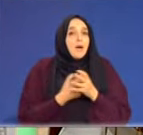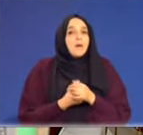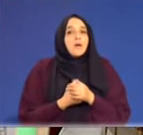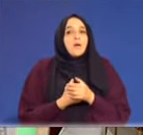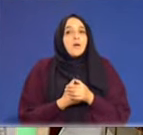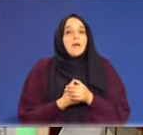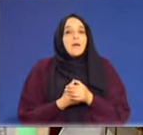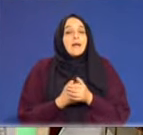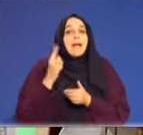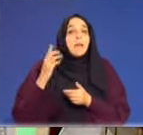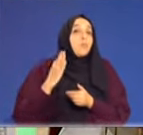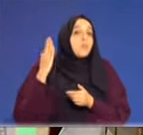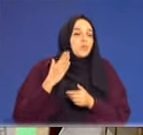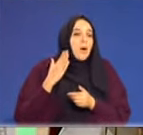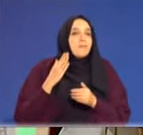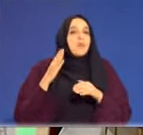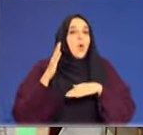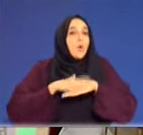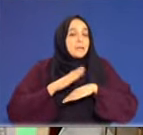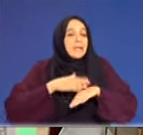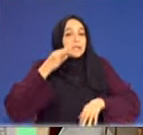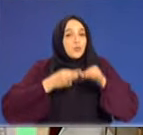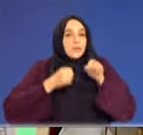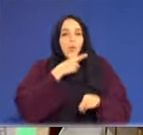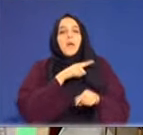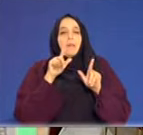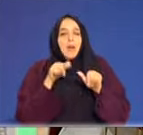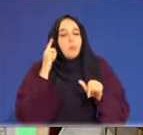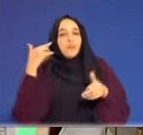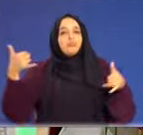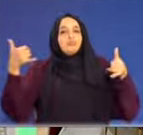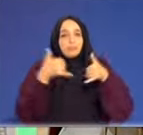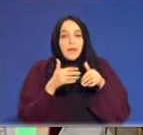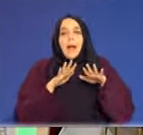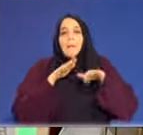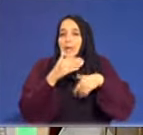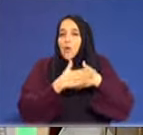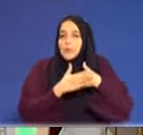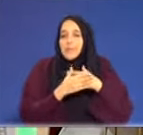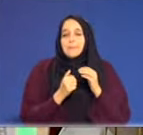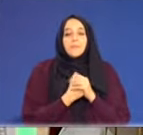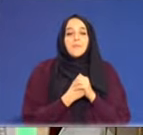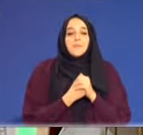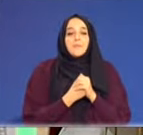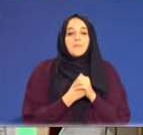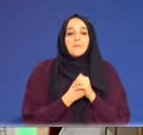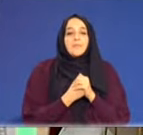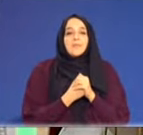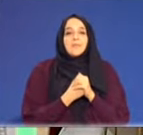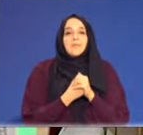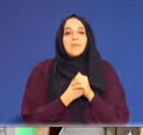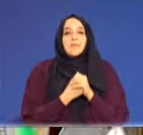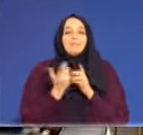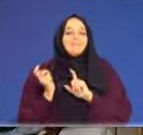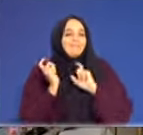إلى بعض الاستشارات القانونية مع فضيلة دكتور سعيد بوزري في برنامجي والصلح خير. ونعود